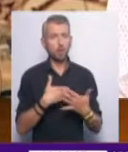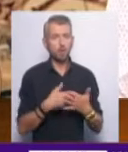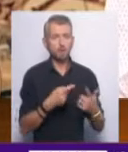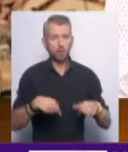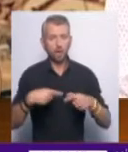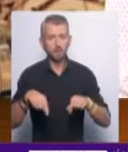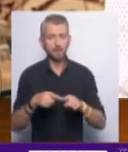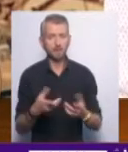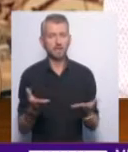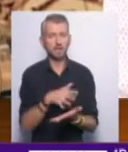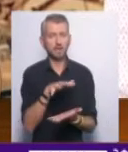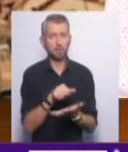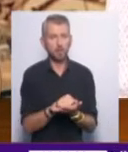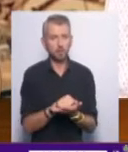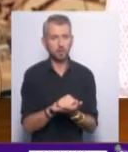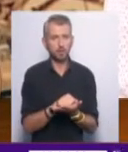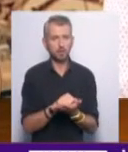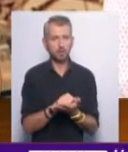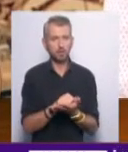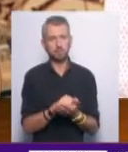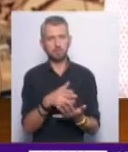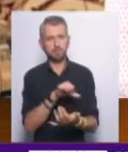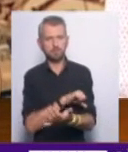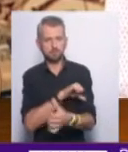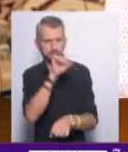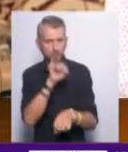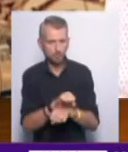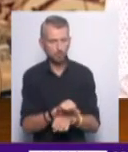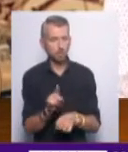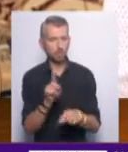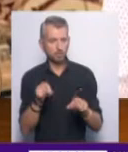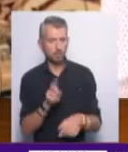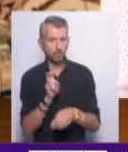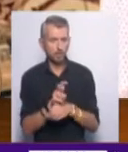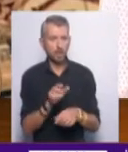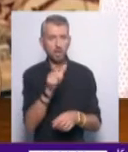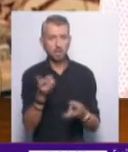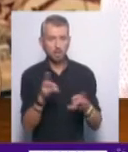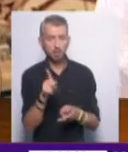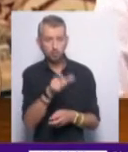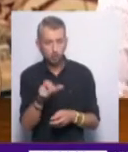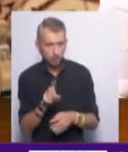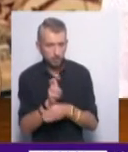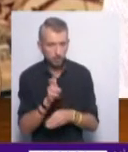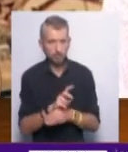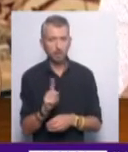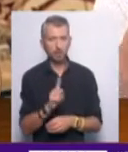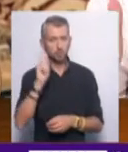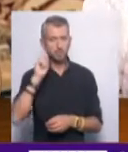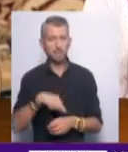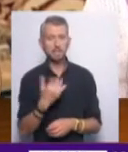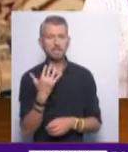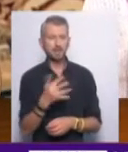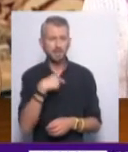організації, які займаються там стоп-наркотиками, теж побували. Треба, щоб люди бували, щоб, знаєте, скільки